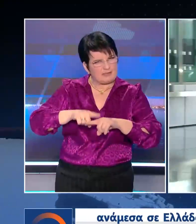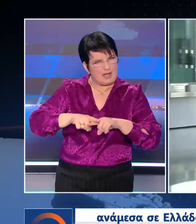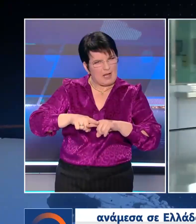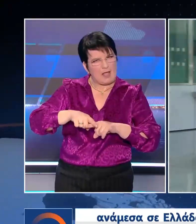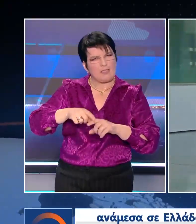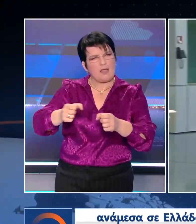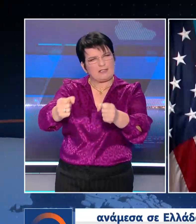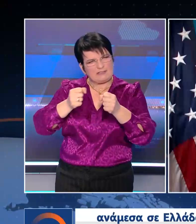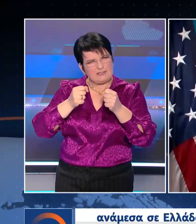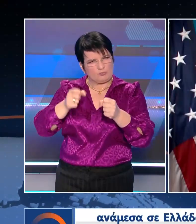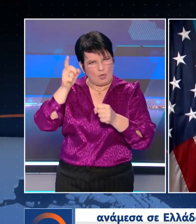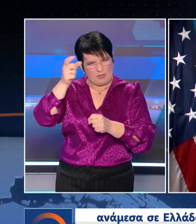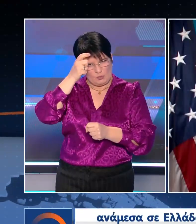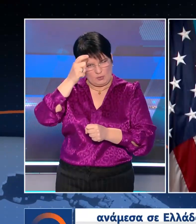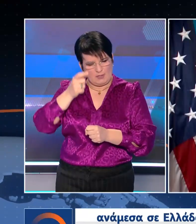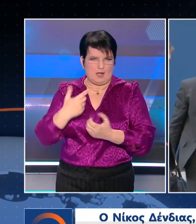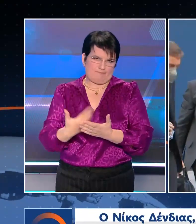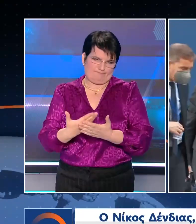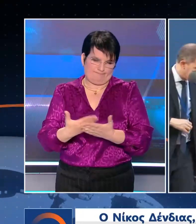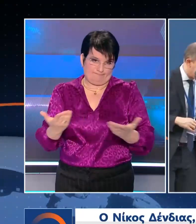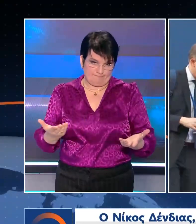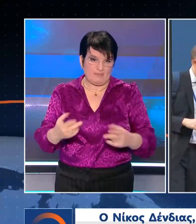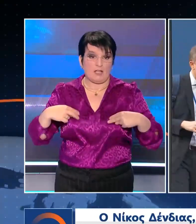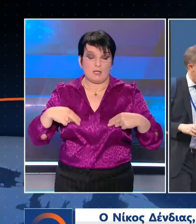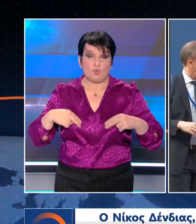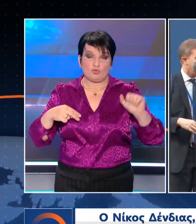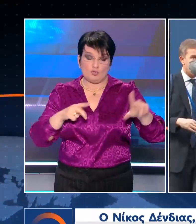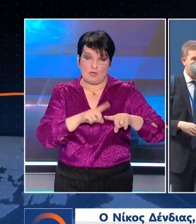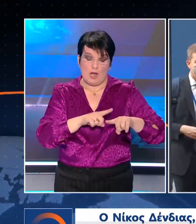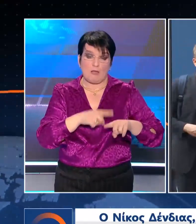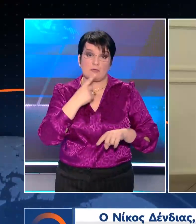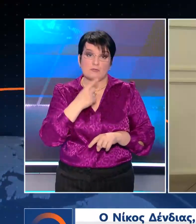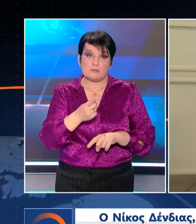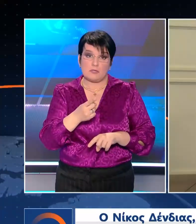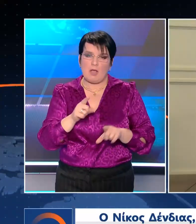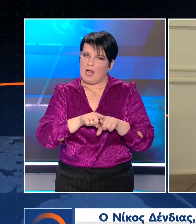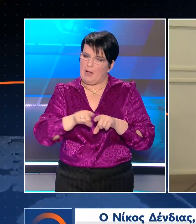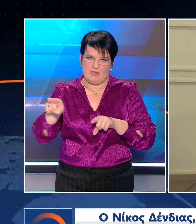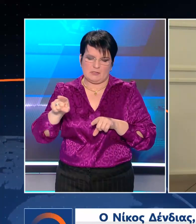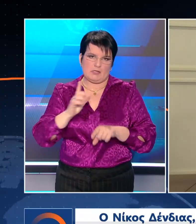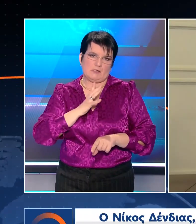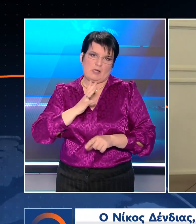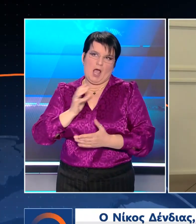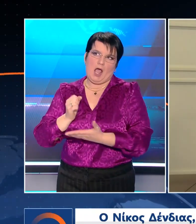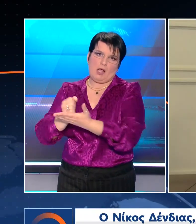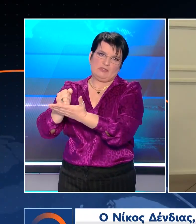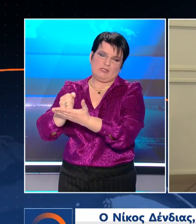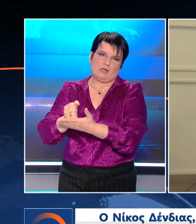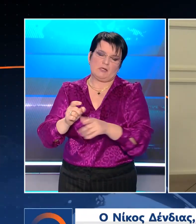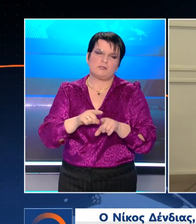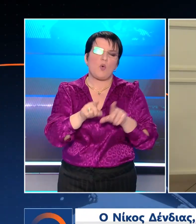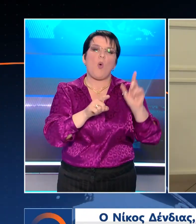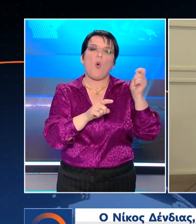μας μετά τον καταστροφικό σεισμό. Ο Νίκος Δένδιας πάντως υποστήριξε ότι δεν συνδέει την ανθρωπιστική βοήθεια με